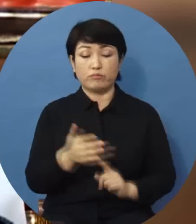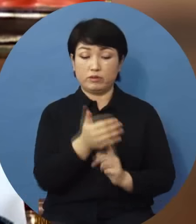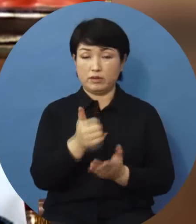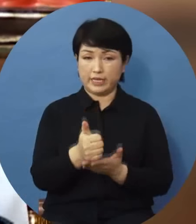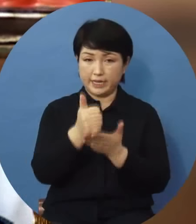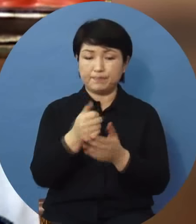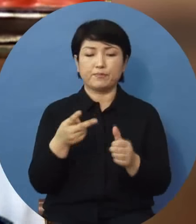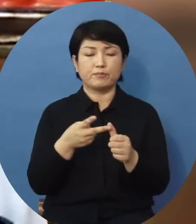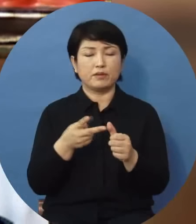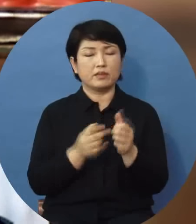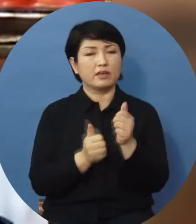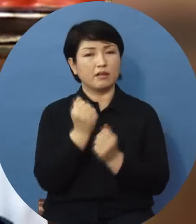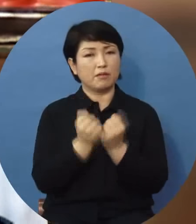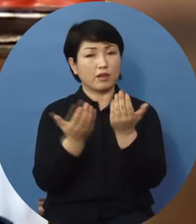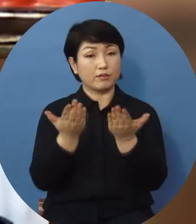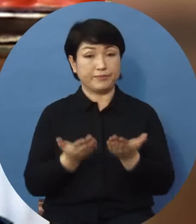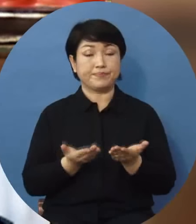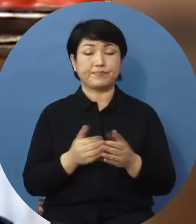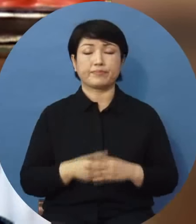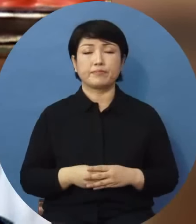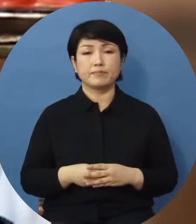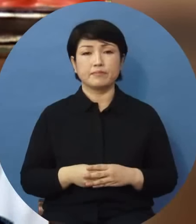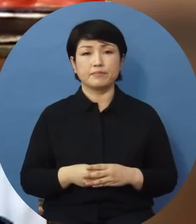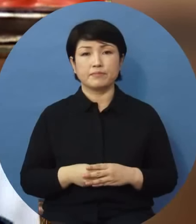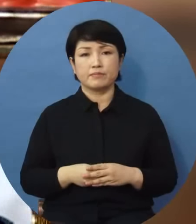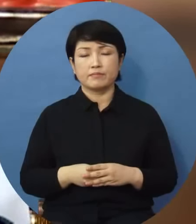또 부처님께서 말씀하시기를